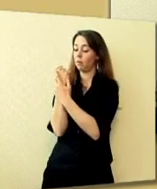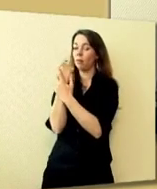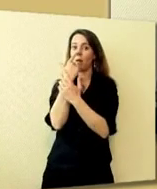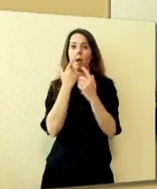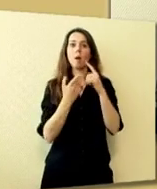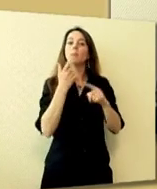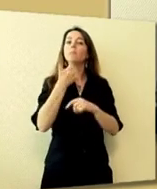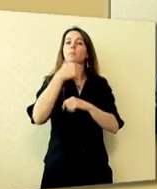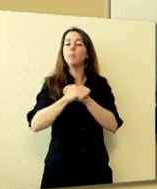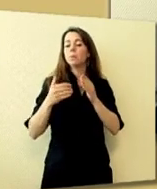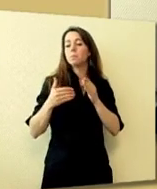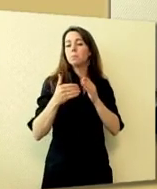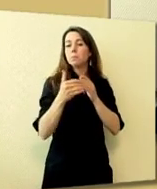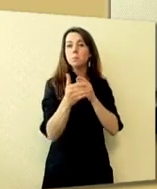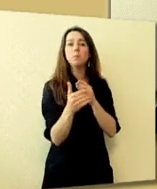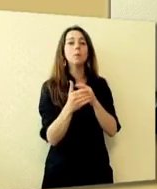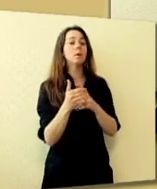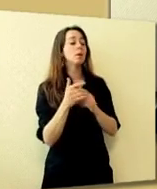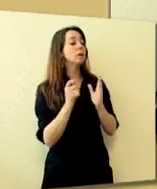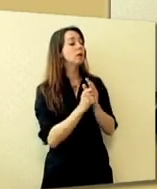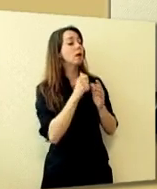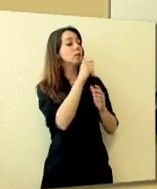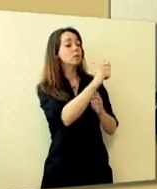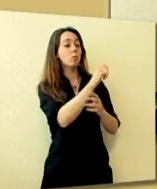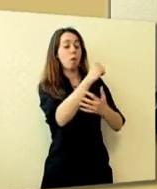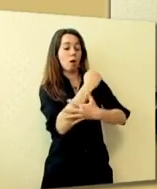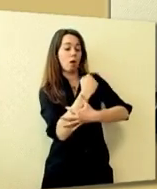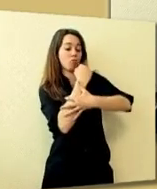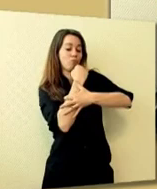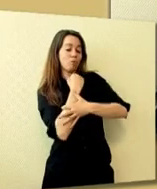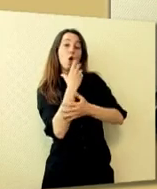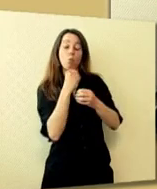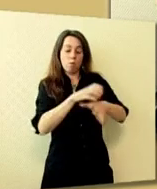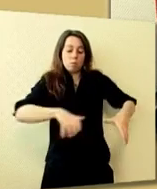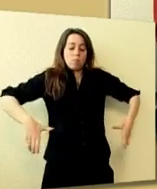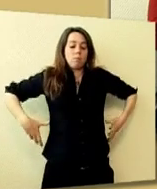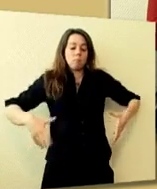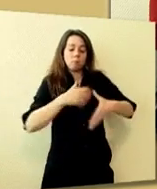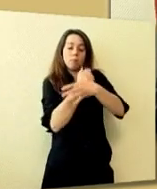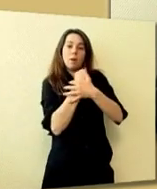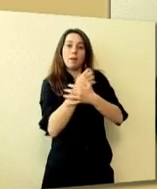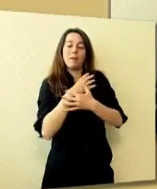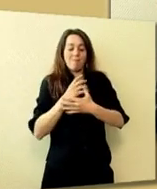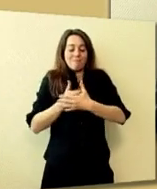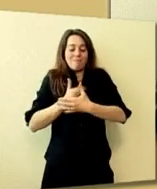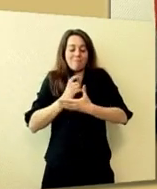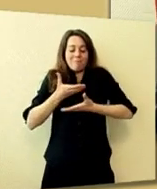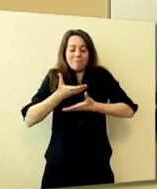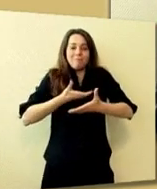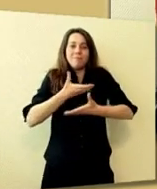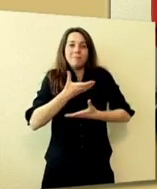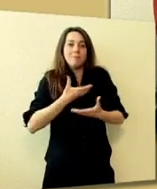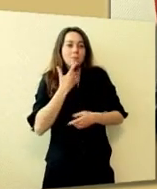Et puis, quand tu vas le porter dans tes bras ou dans un porte-bébé, eh bien, il y a une interaction qui se fait. Vous communiquez tous les deux